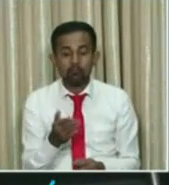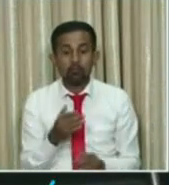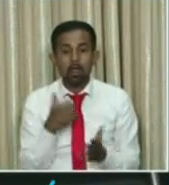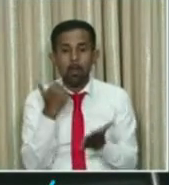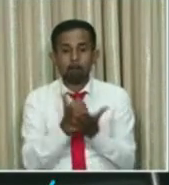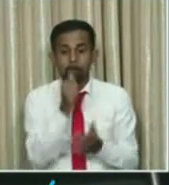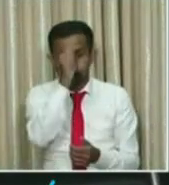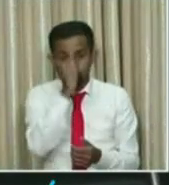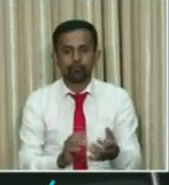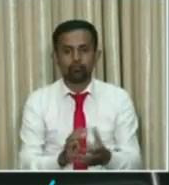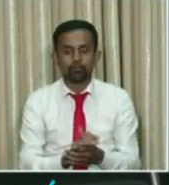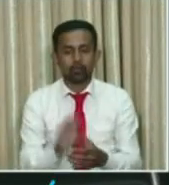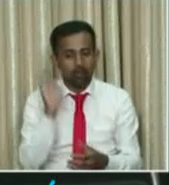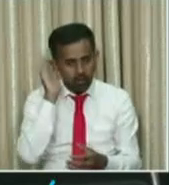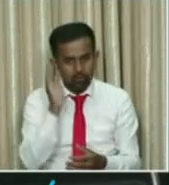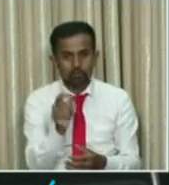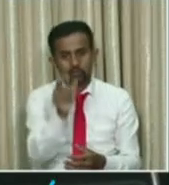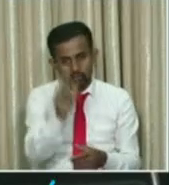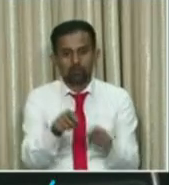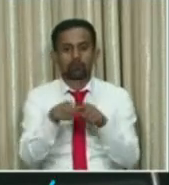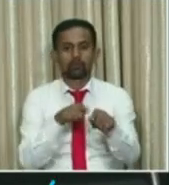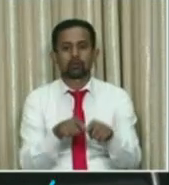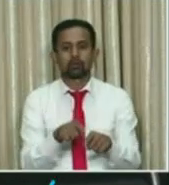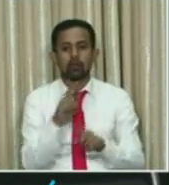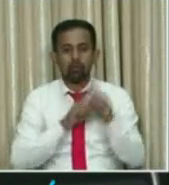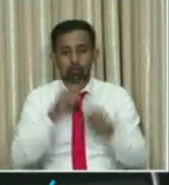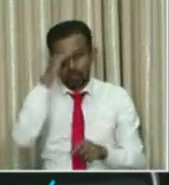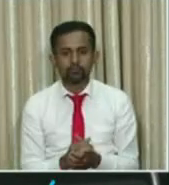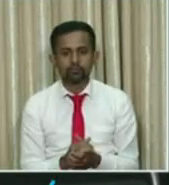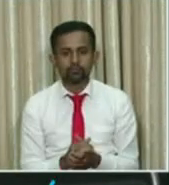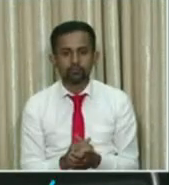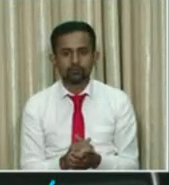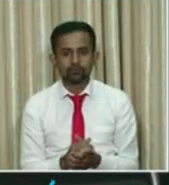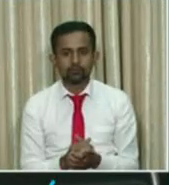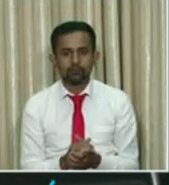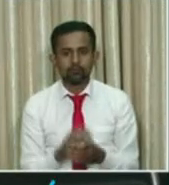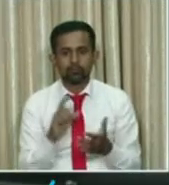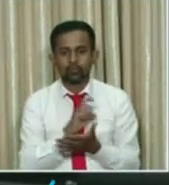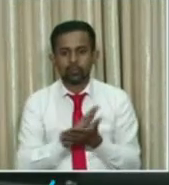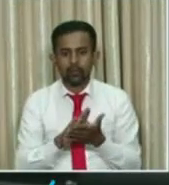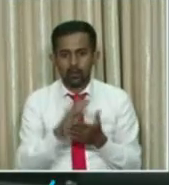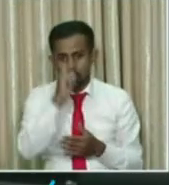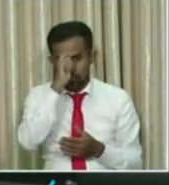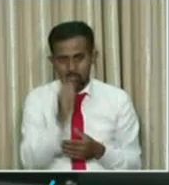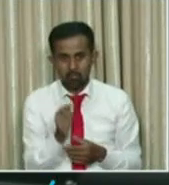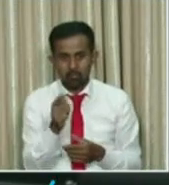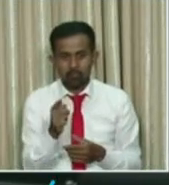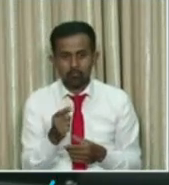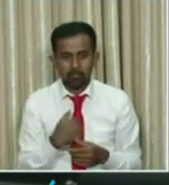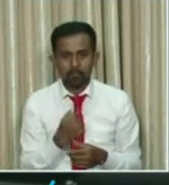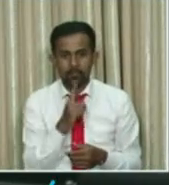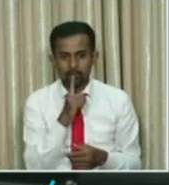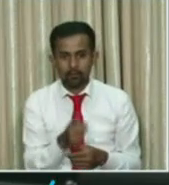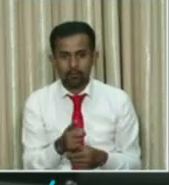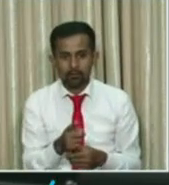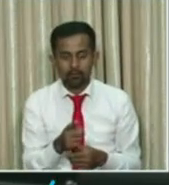බැංකුව බැඳුම් කර හොරකමක් නැහැ කියලා. ඔබතුමාටත් එහෙම තියෙනවා. ඔබතුමා කතානායක වෙන්න කලින් හිටුවේ ඒ පැත්තනේ. චමින්ද විදේශරි මන්ත්‍රීතුමාට මං කියන